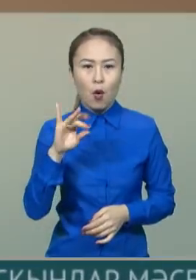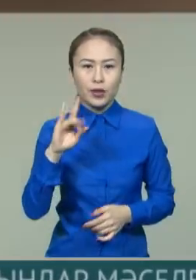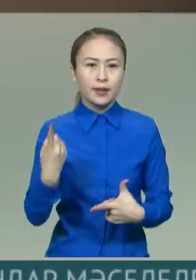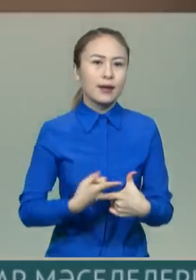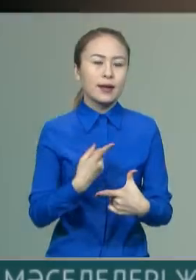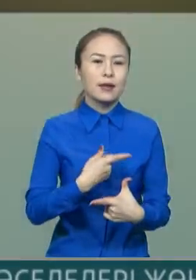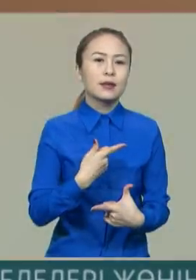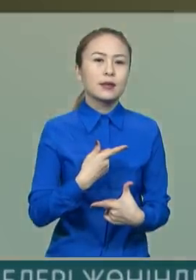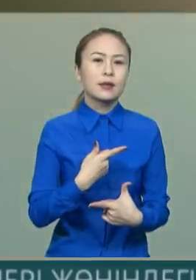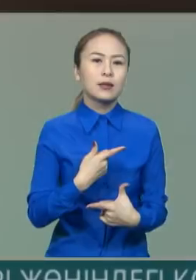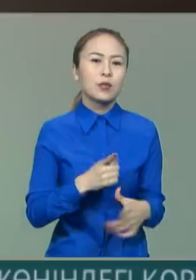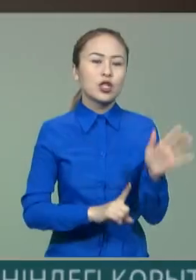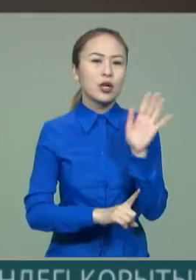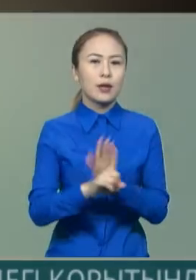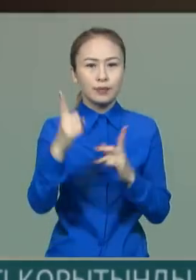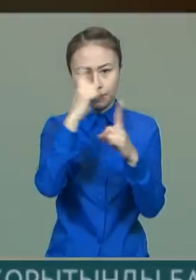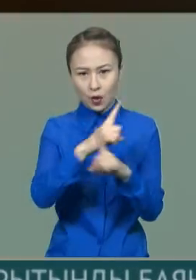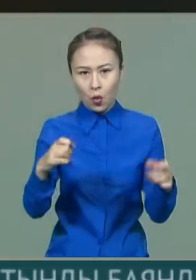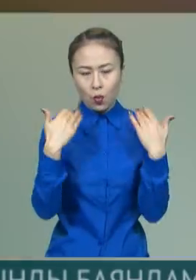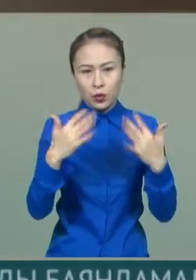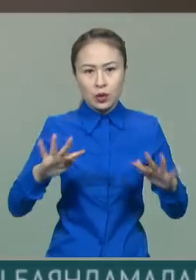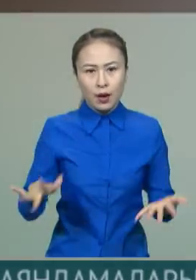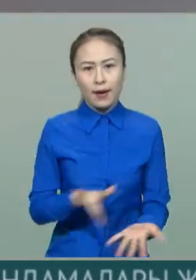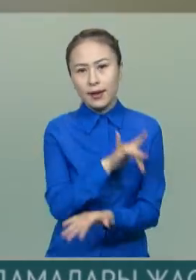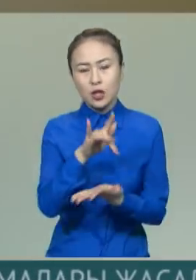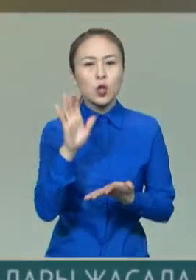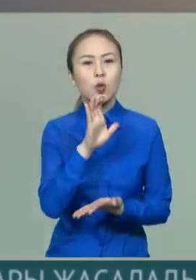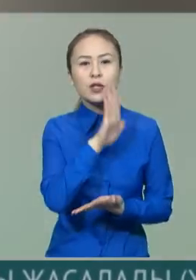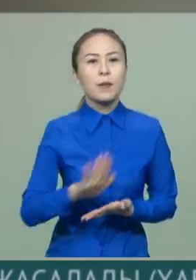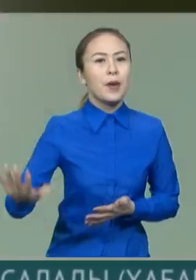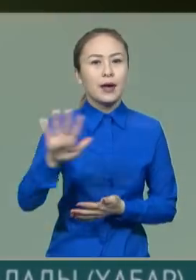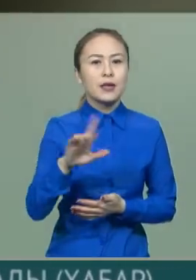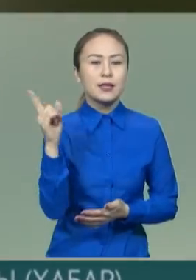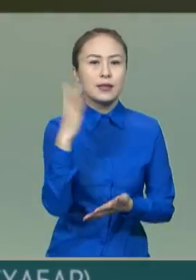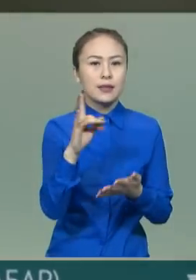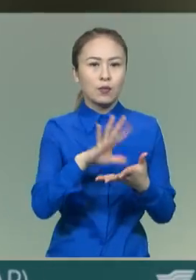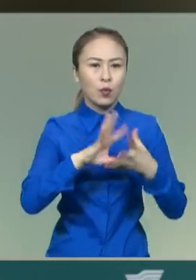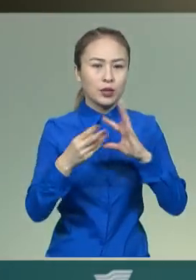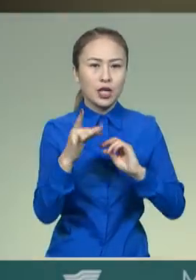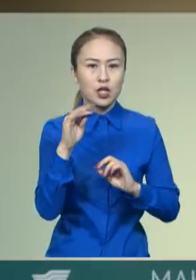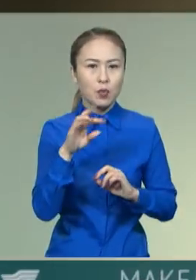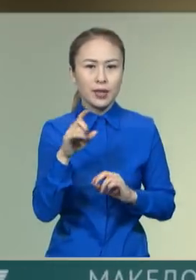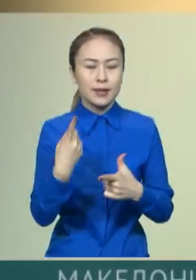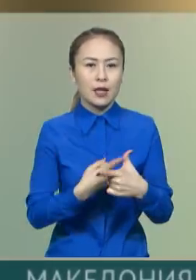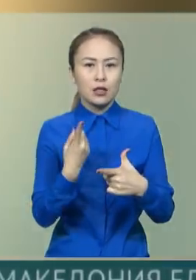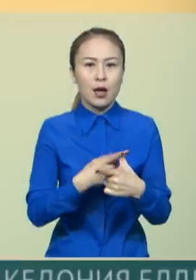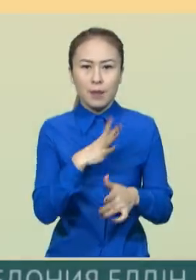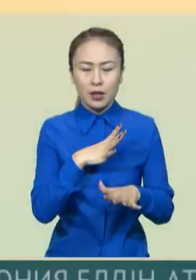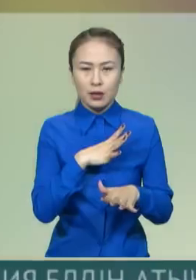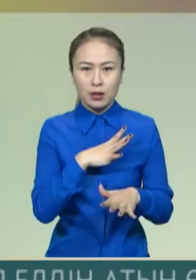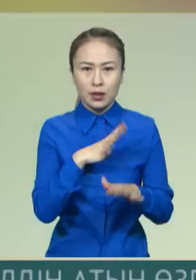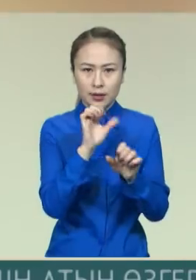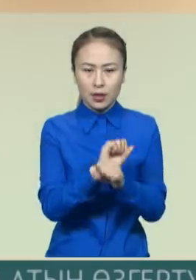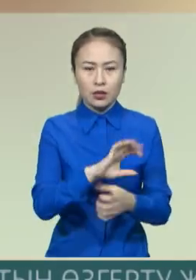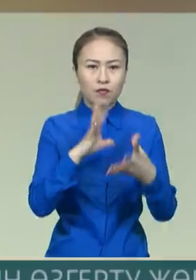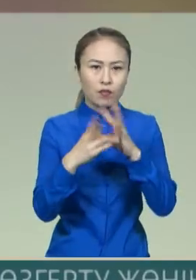Сидней Morning Herald басылымы жариялады. Оқыс оқиға қаланың солтүстік батысында орналасқан Ричмонд станциясында болған. Зардап